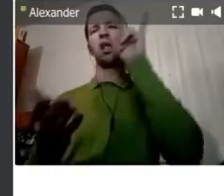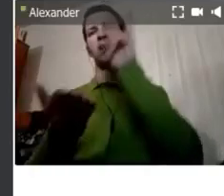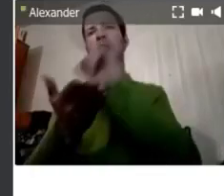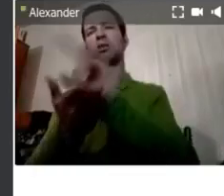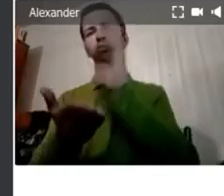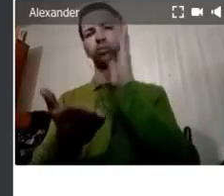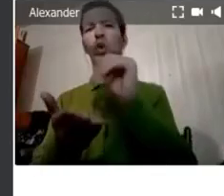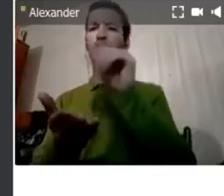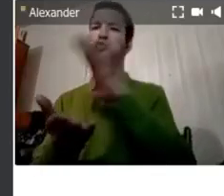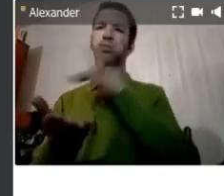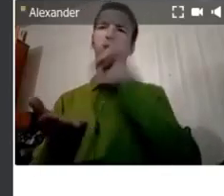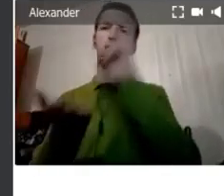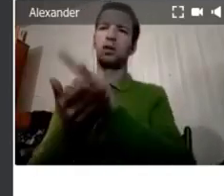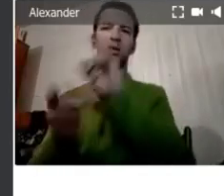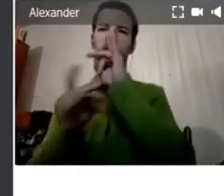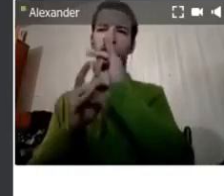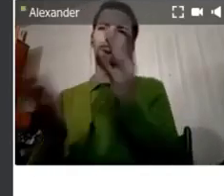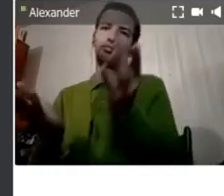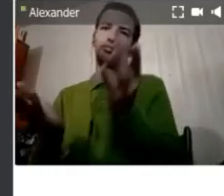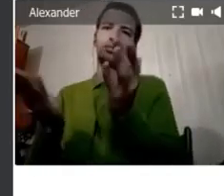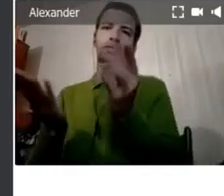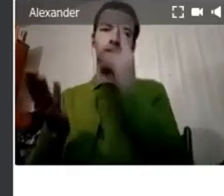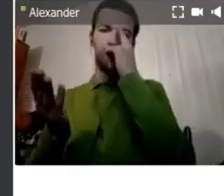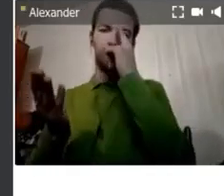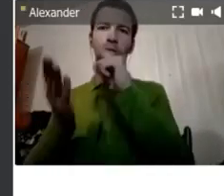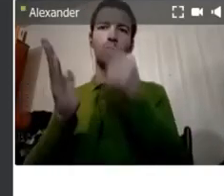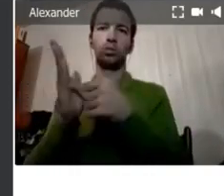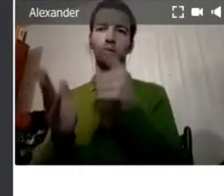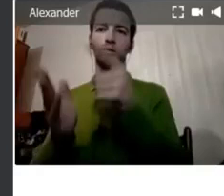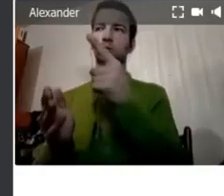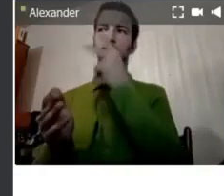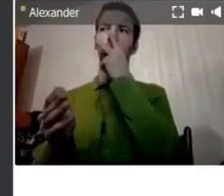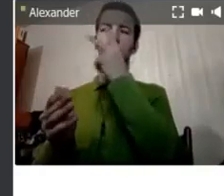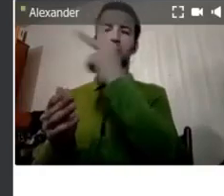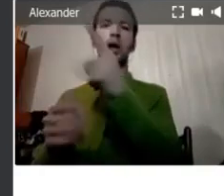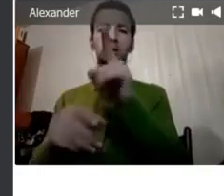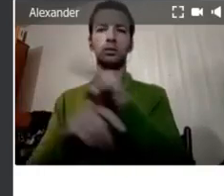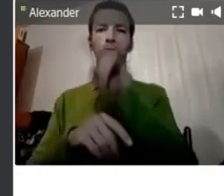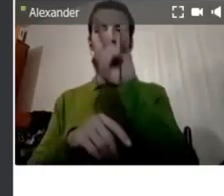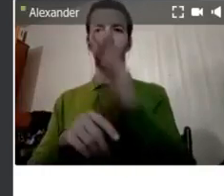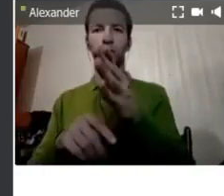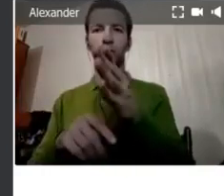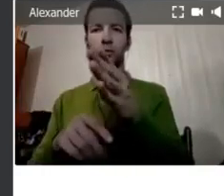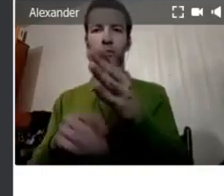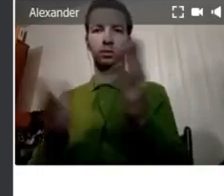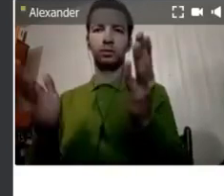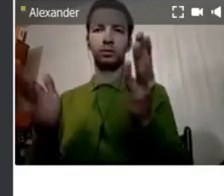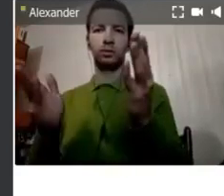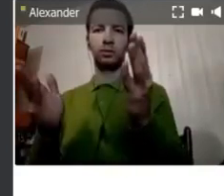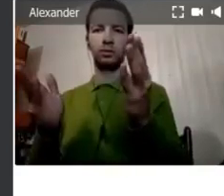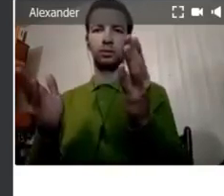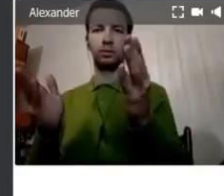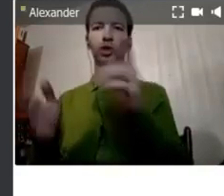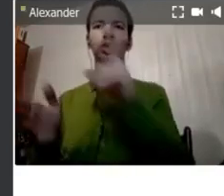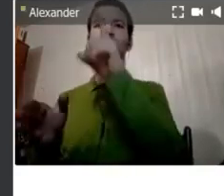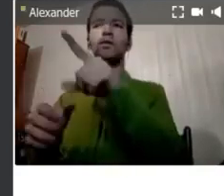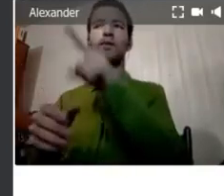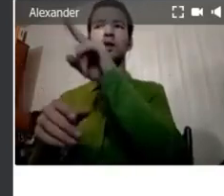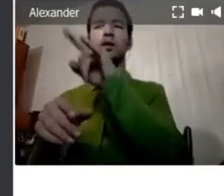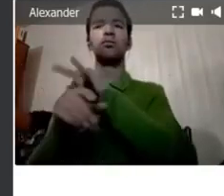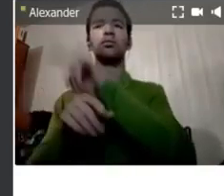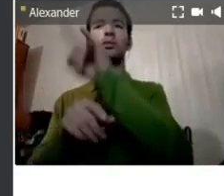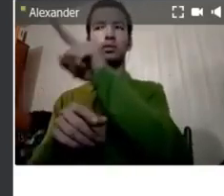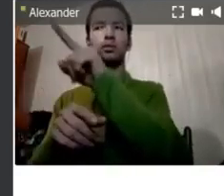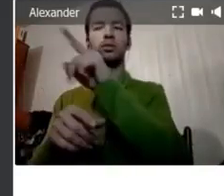быть уверены в этом. Только тогда вы можете сесть в этот самолет и полететь. То же самое с бизнесом. Что же